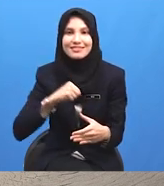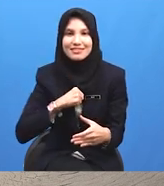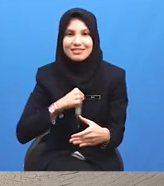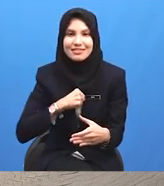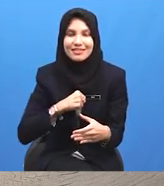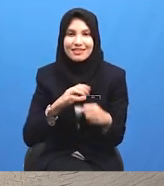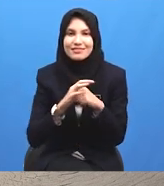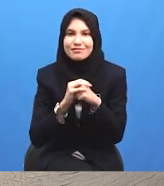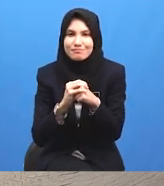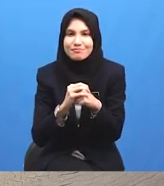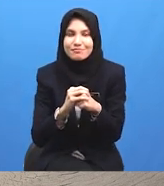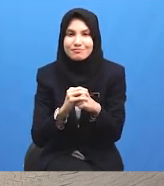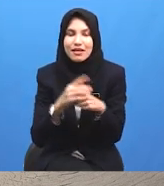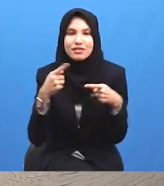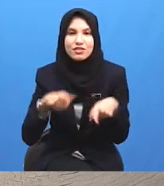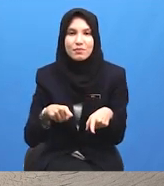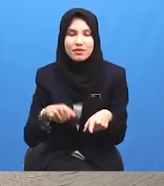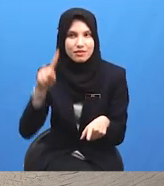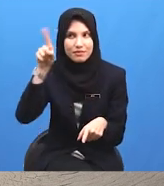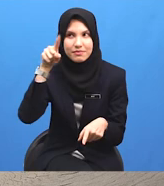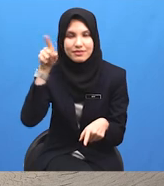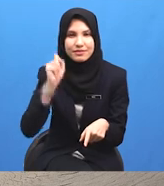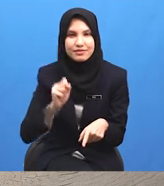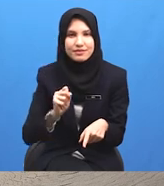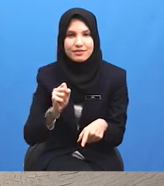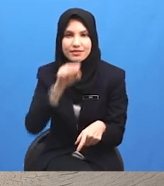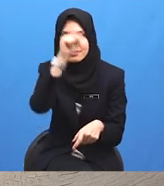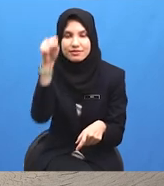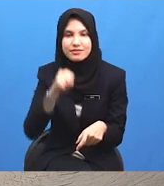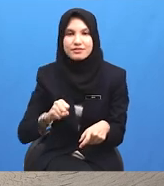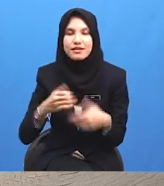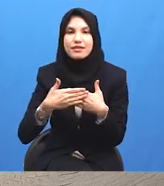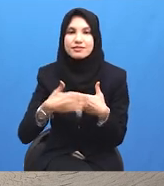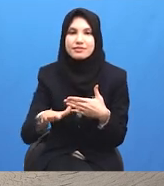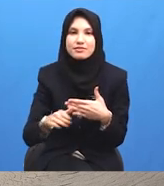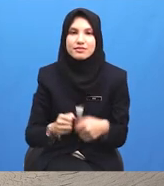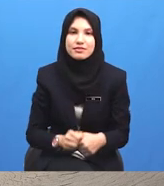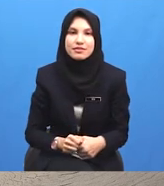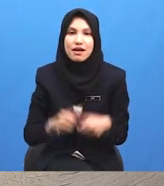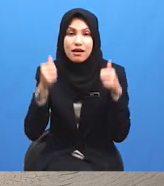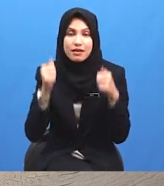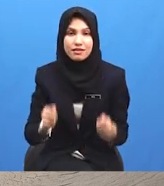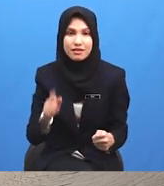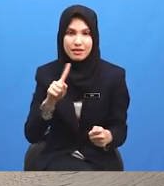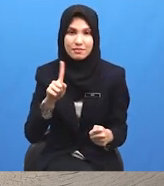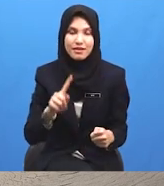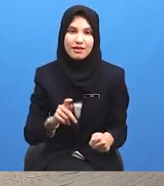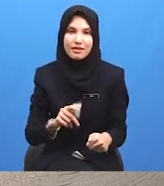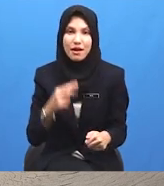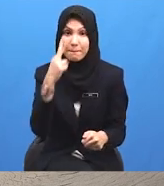Syabas, jawapannya ialah matahari. Soalan seterusnya, ahli manakah